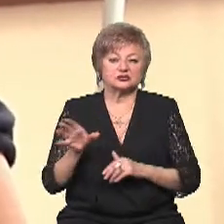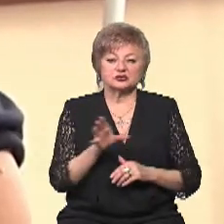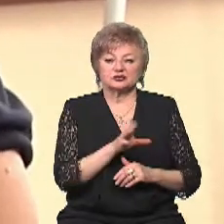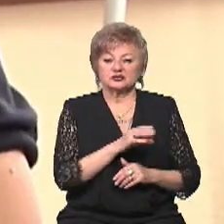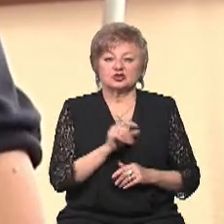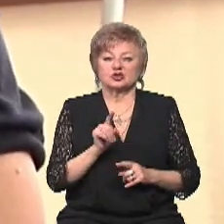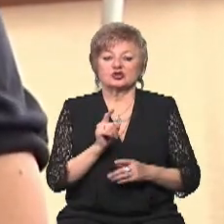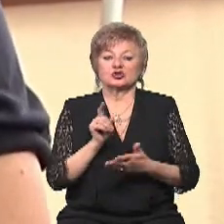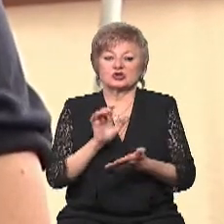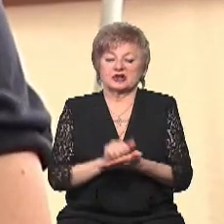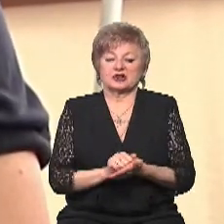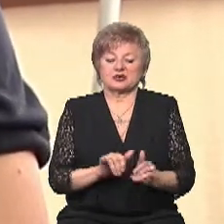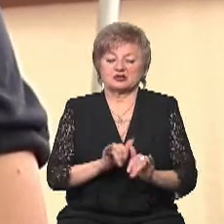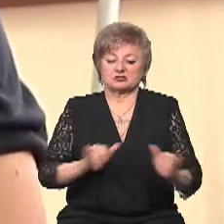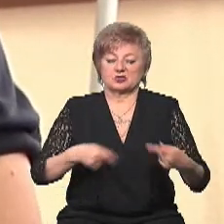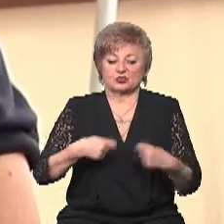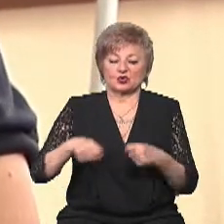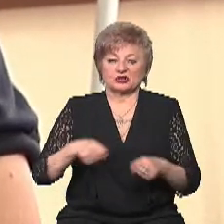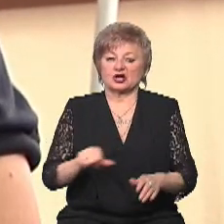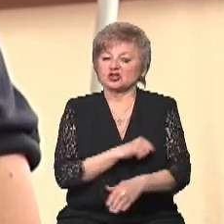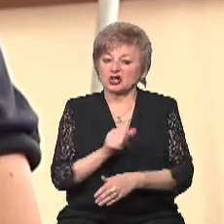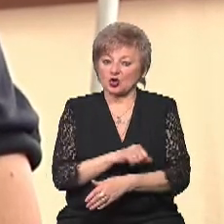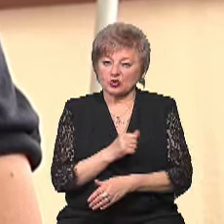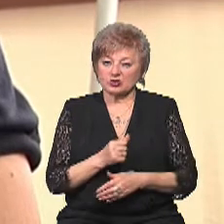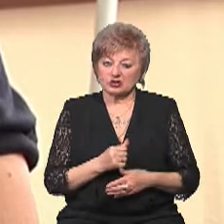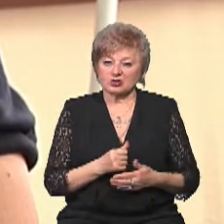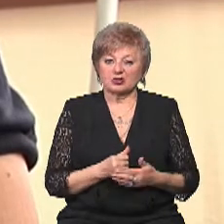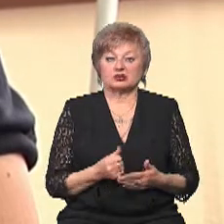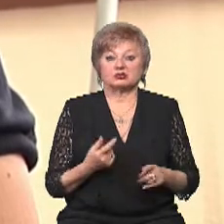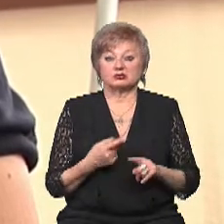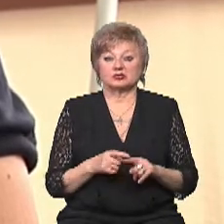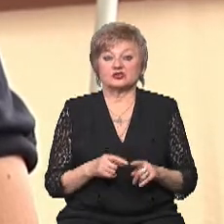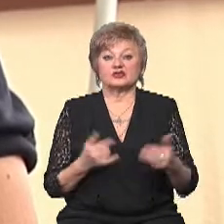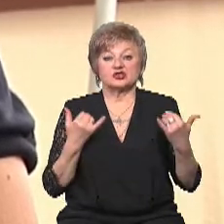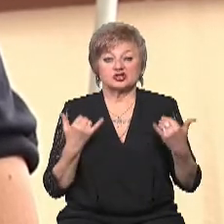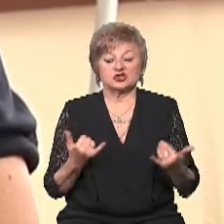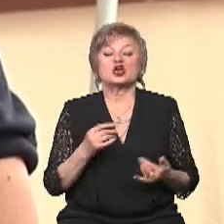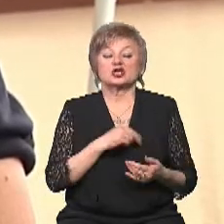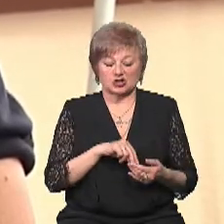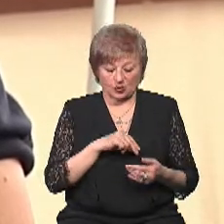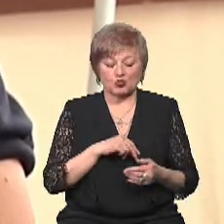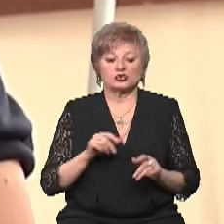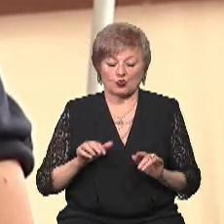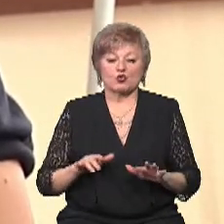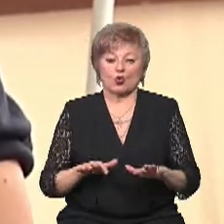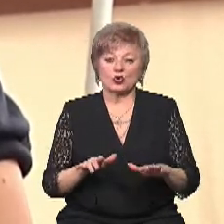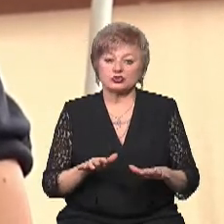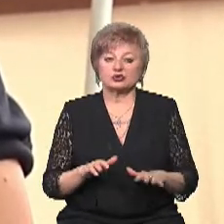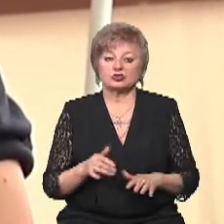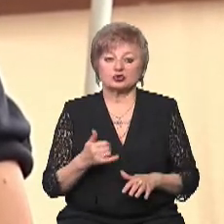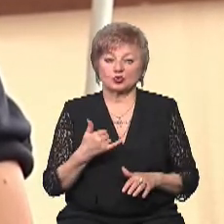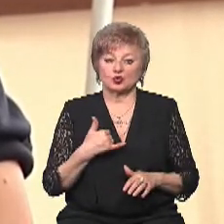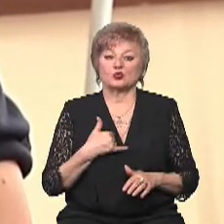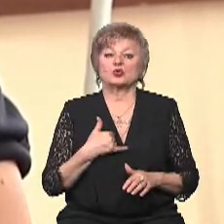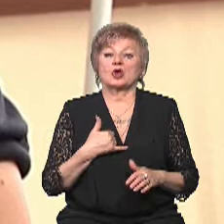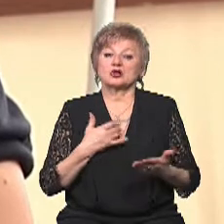интернет-ресурсам, которые занимаются распространением наркотиков. То есть как бы в данном направлении сейчас работа проходит у нас.